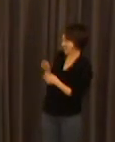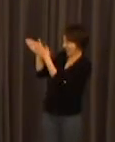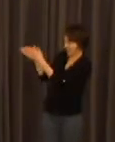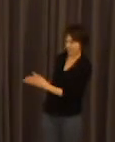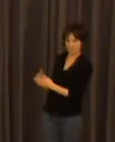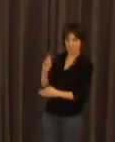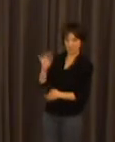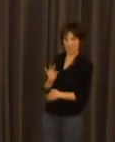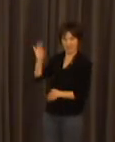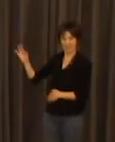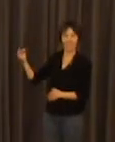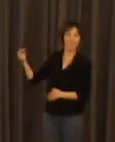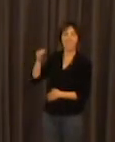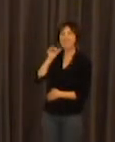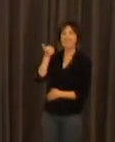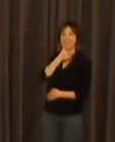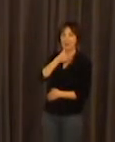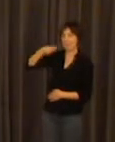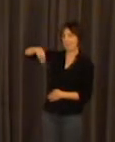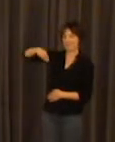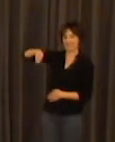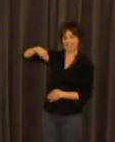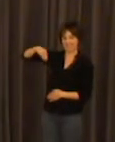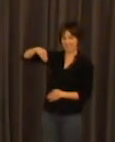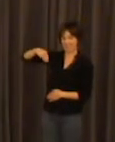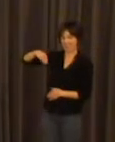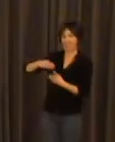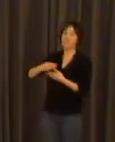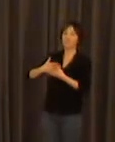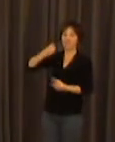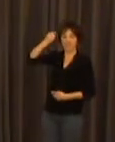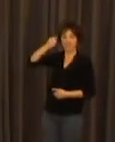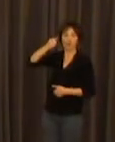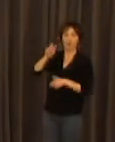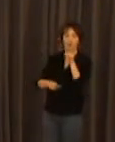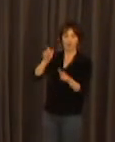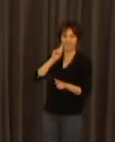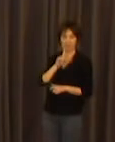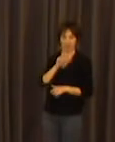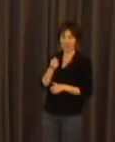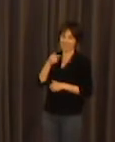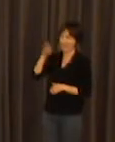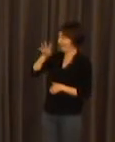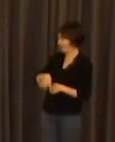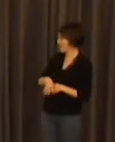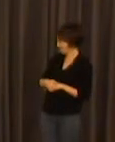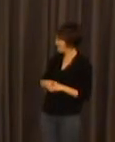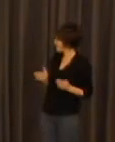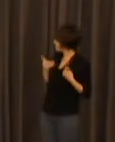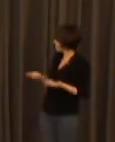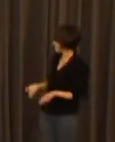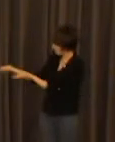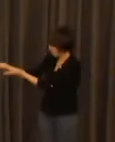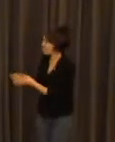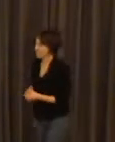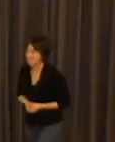Caselles, que és el president de la Federació de Persones Sordes de Catalunya. Quan vulguis,